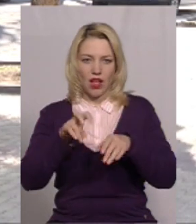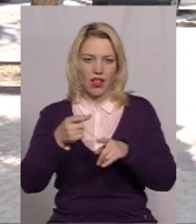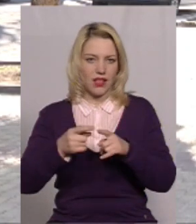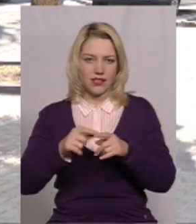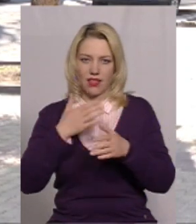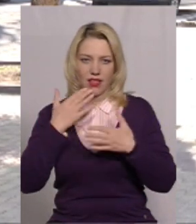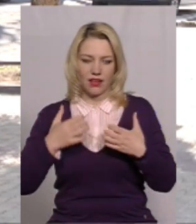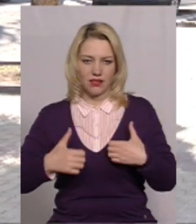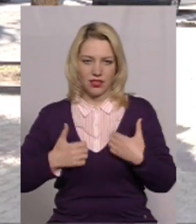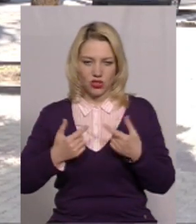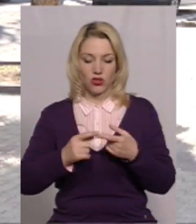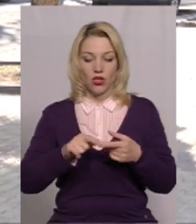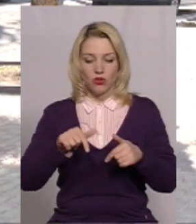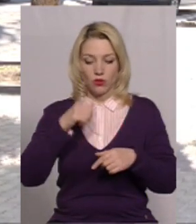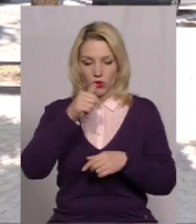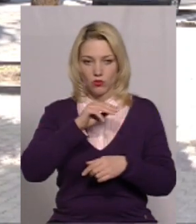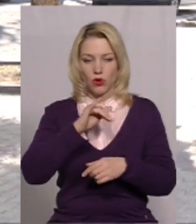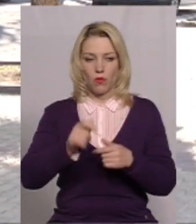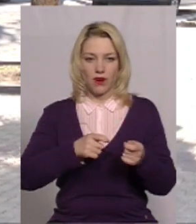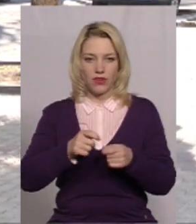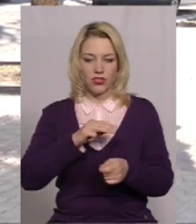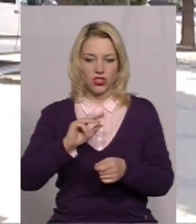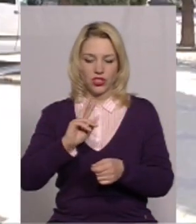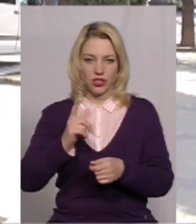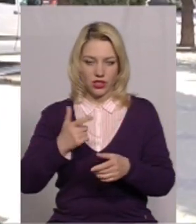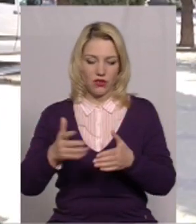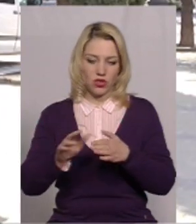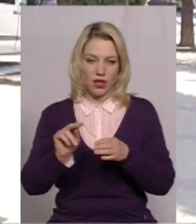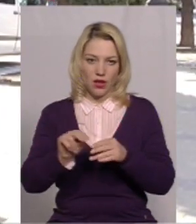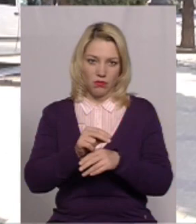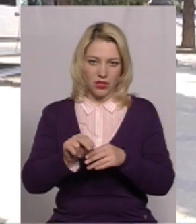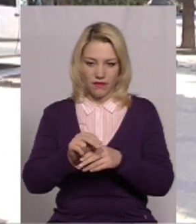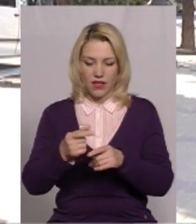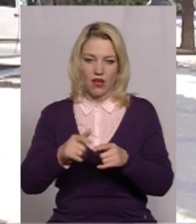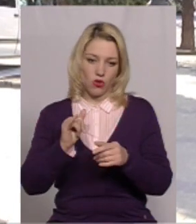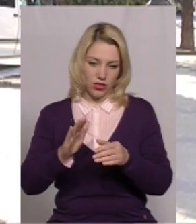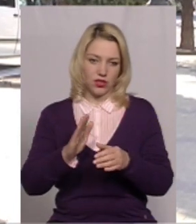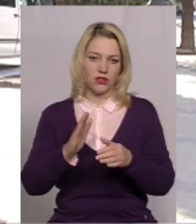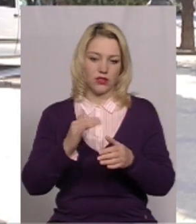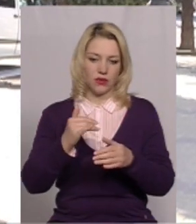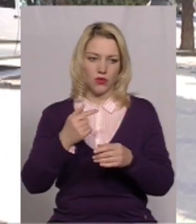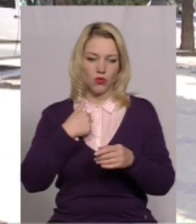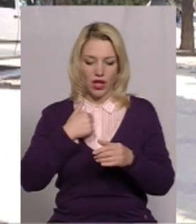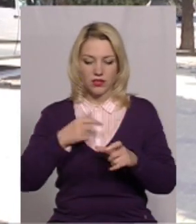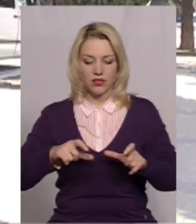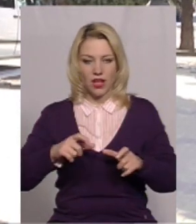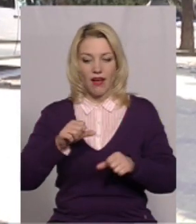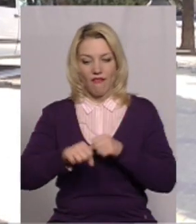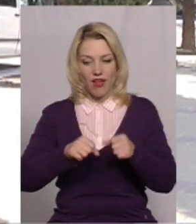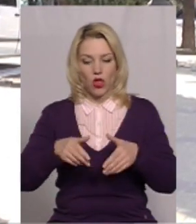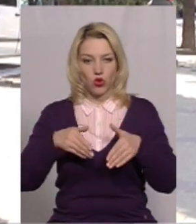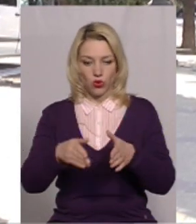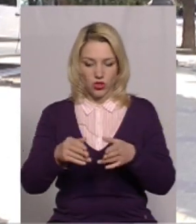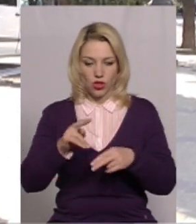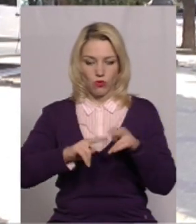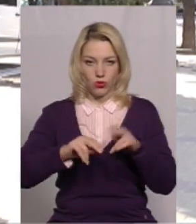критично. Цього року управління житлово-комунального господарства їх трішки підрівняло. І у нас велодоріжки поки що будуються з бруківки. Ми висловили